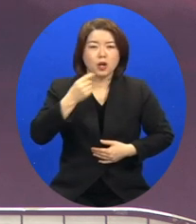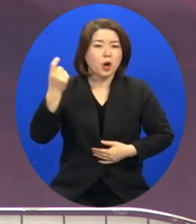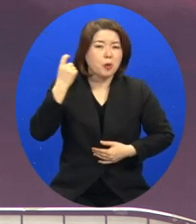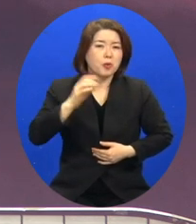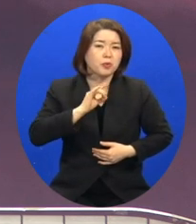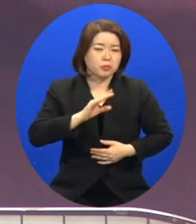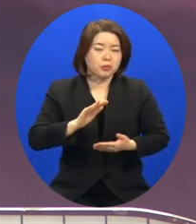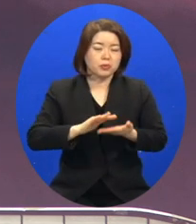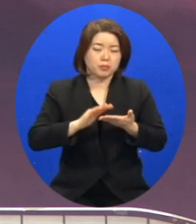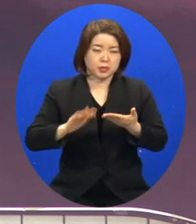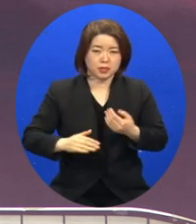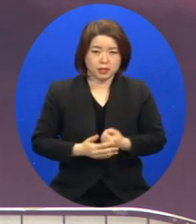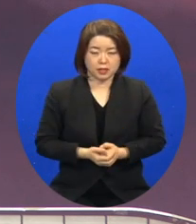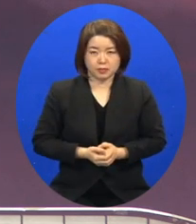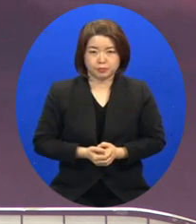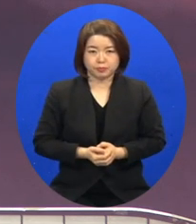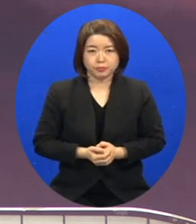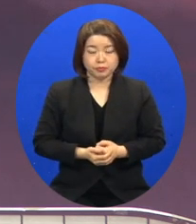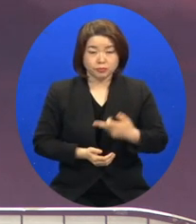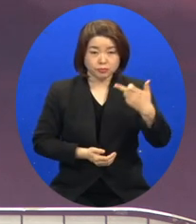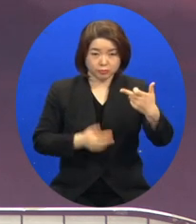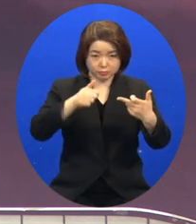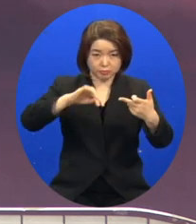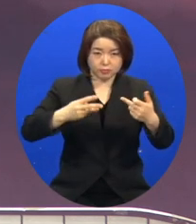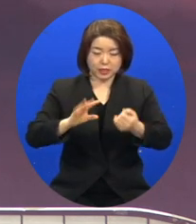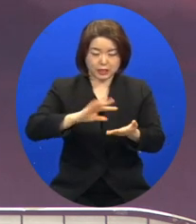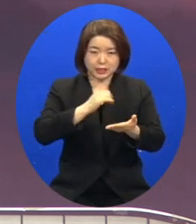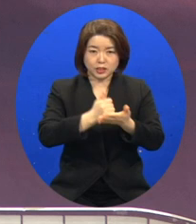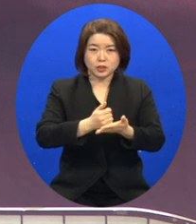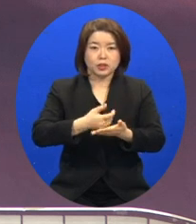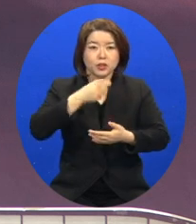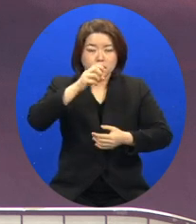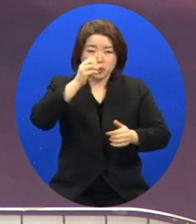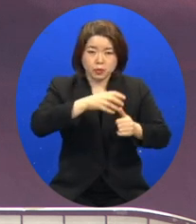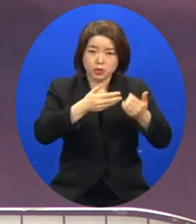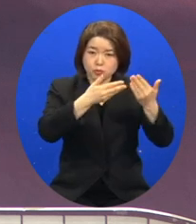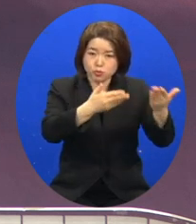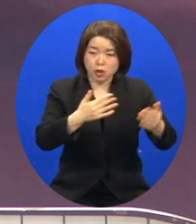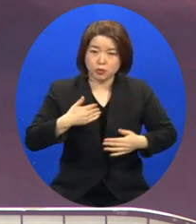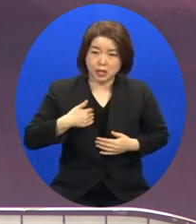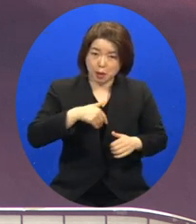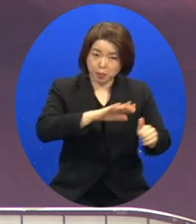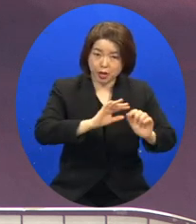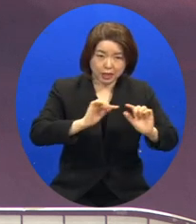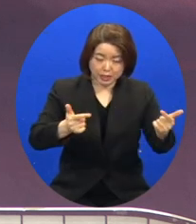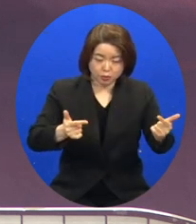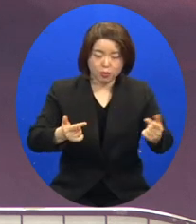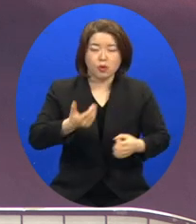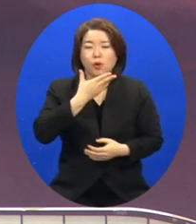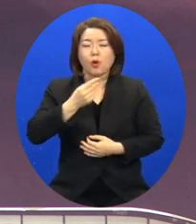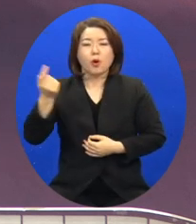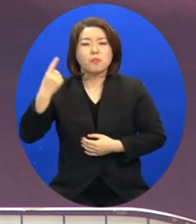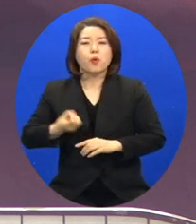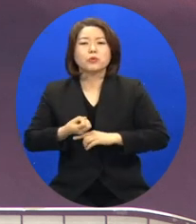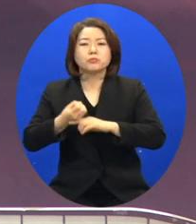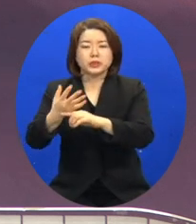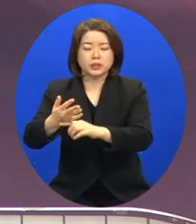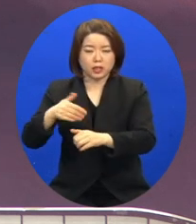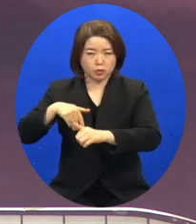17절에 그리스도께서는 세례를 주라고 나를 보내신 것이 아니라 복음을 전하라고 보내셨습니다